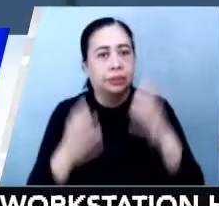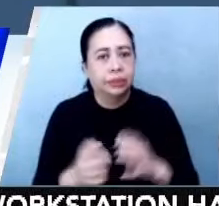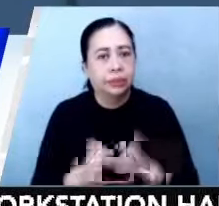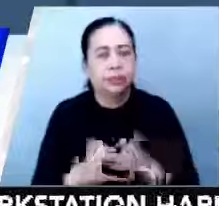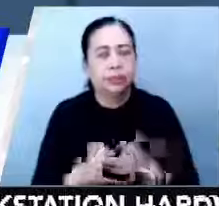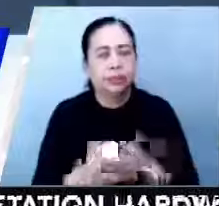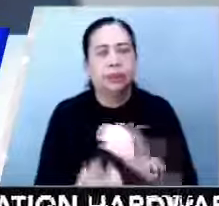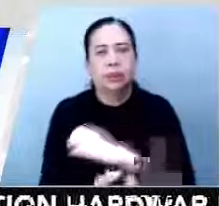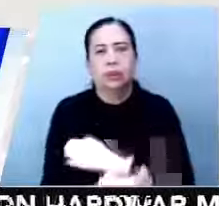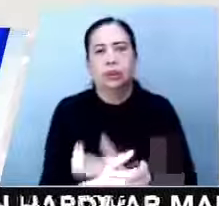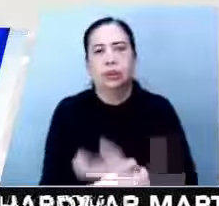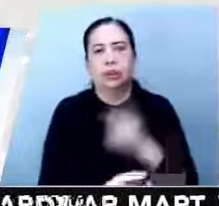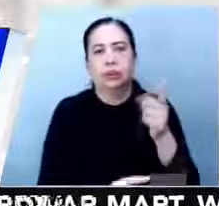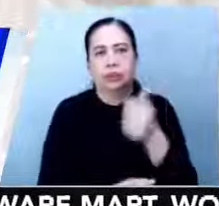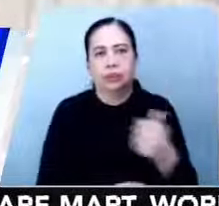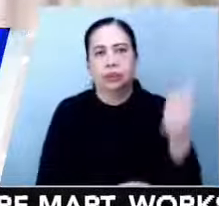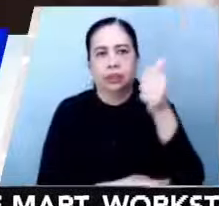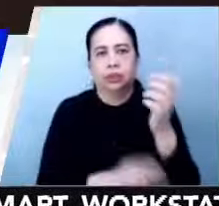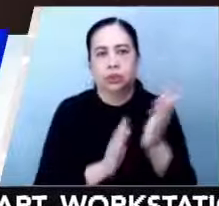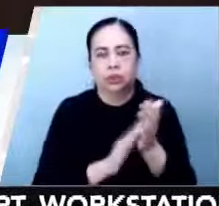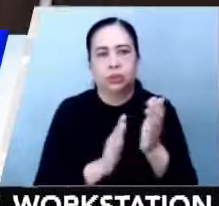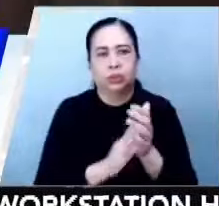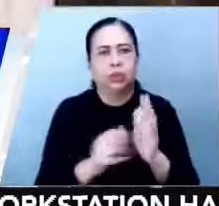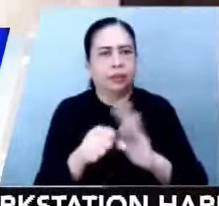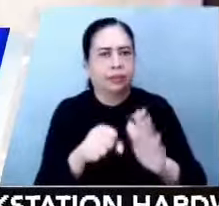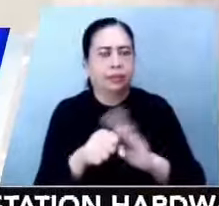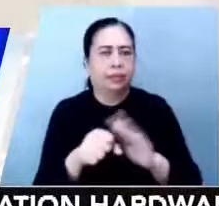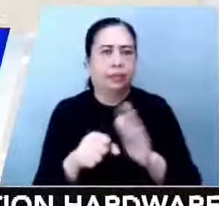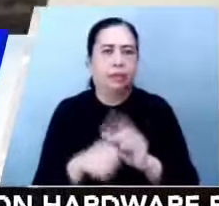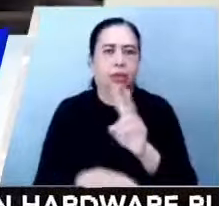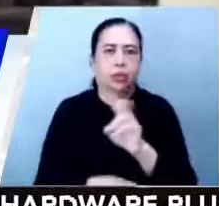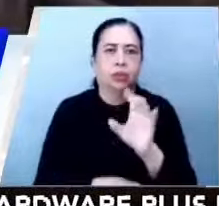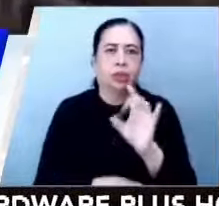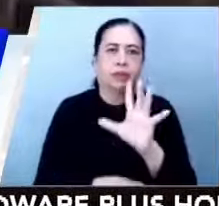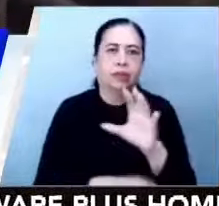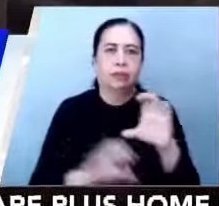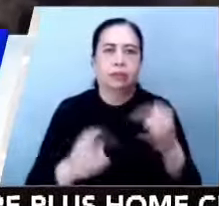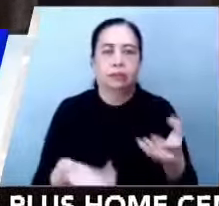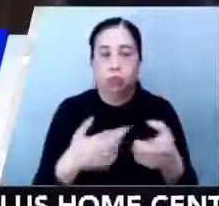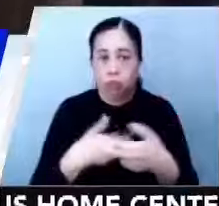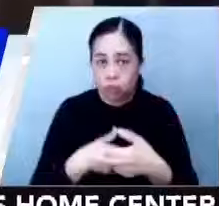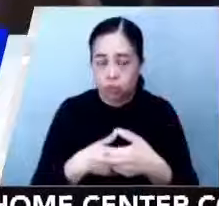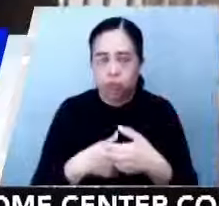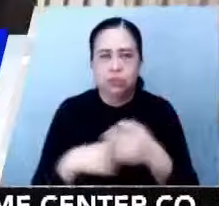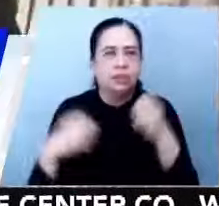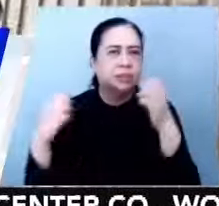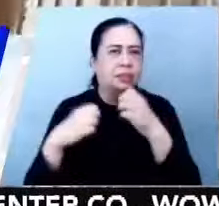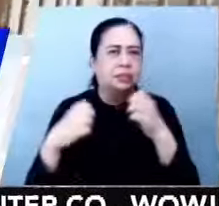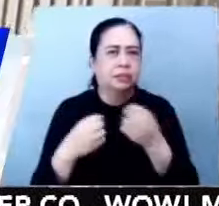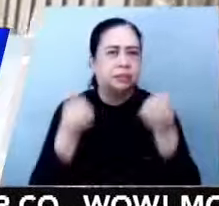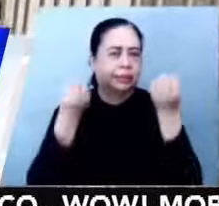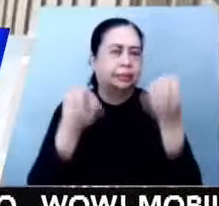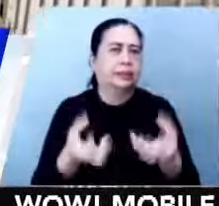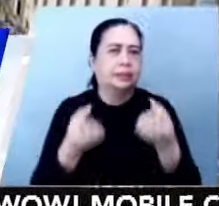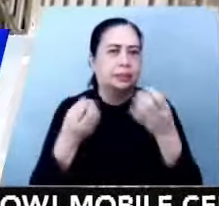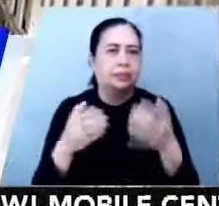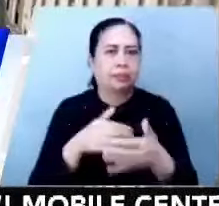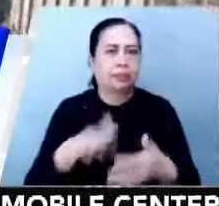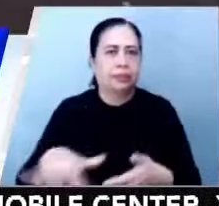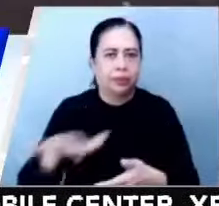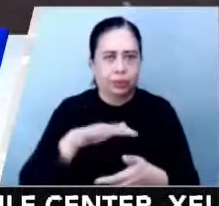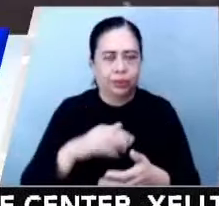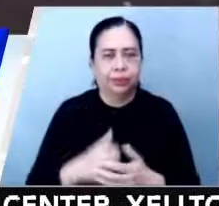kanilang pamunuan, nasasapat ang kanilang 285 classrooms sa inaasahang dami ng mga estudyante.